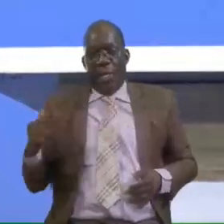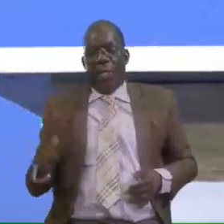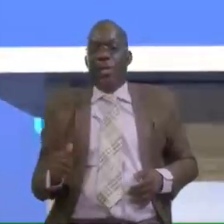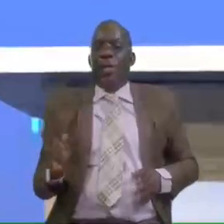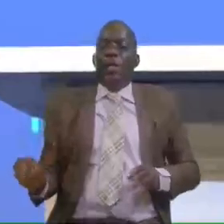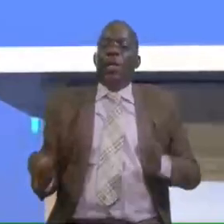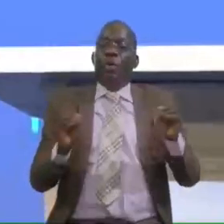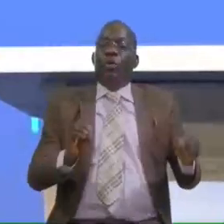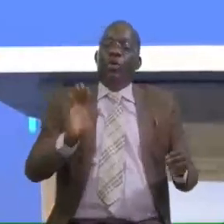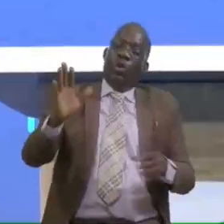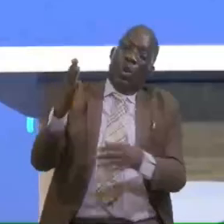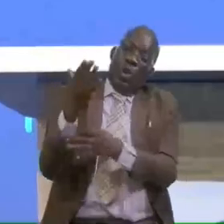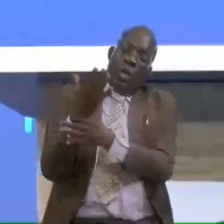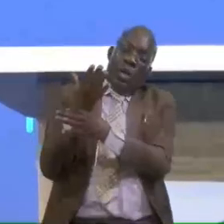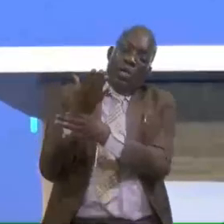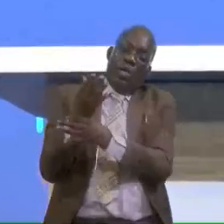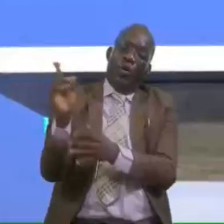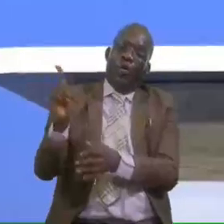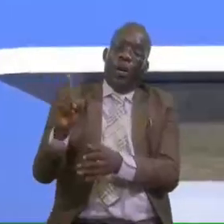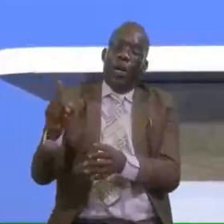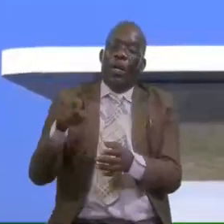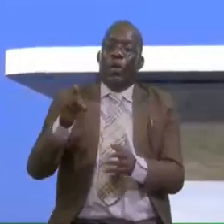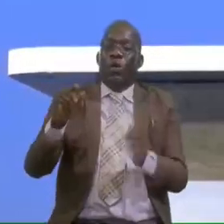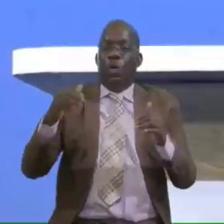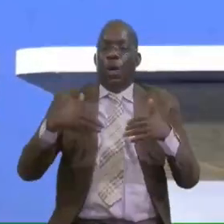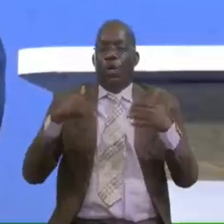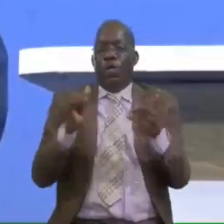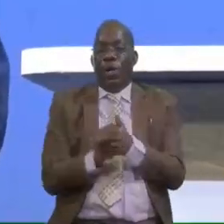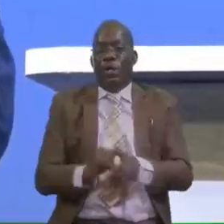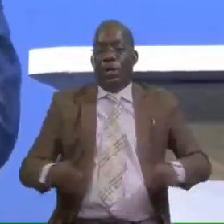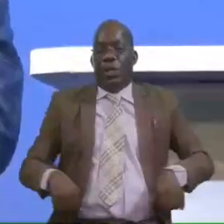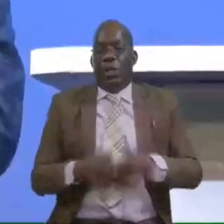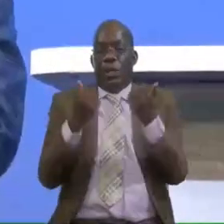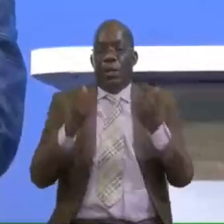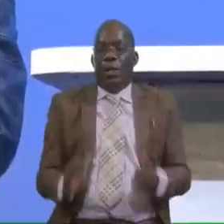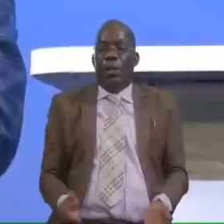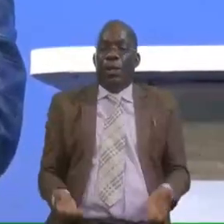et mets la main là où tu as le défi.